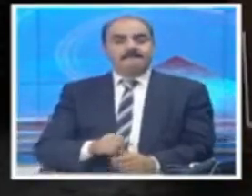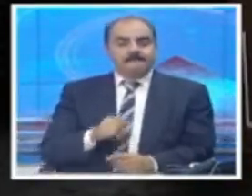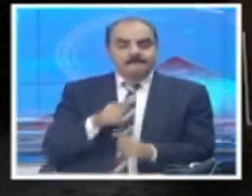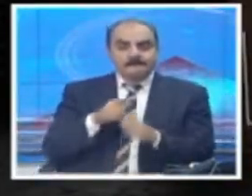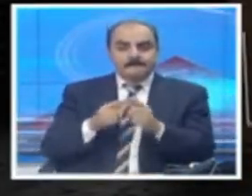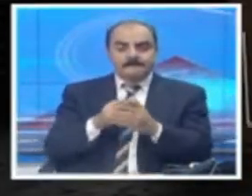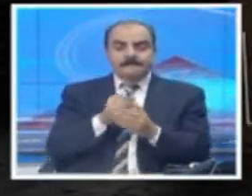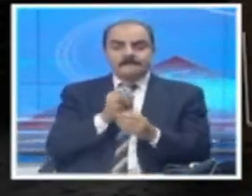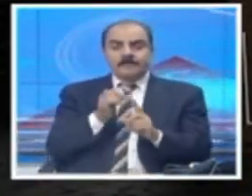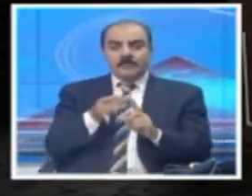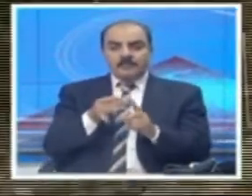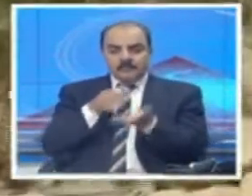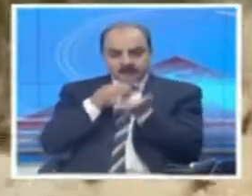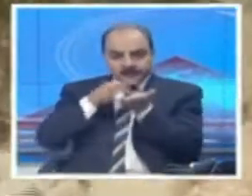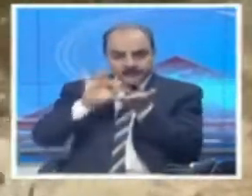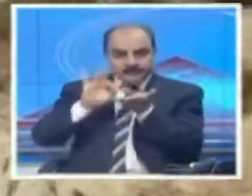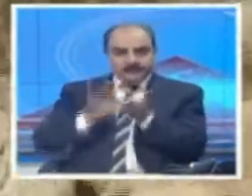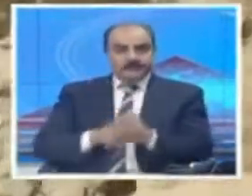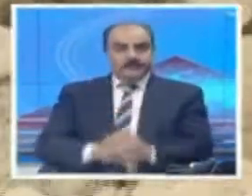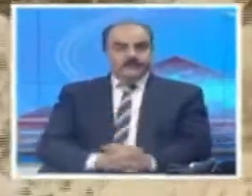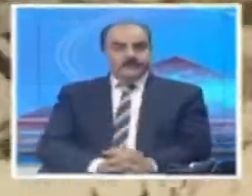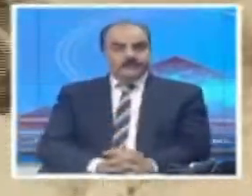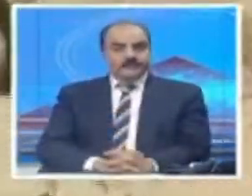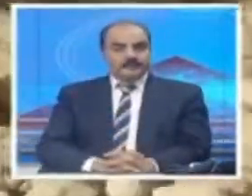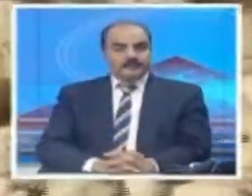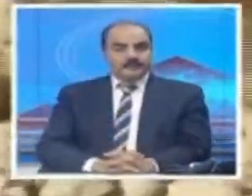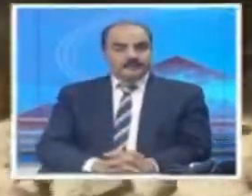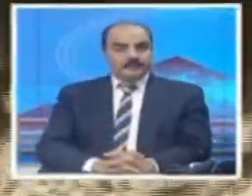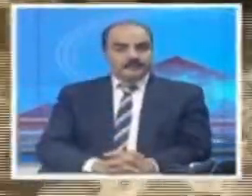من مخدر الهيروين.